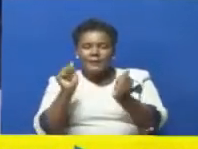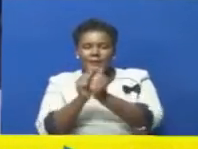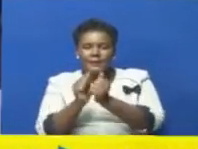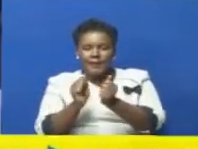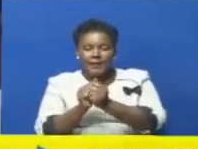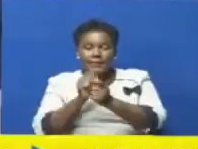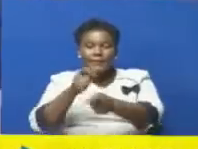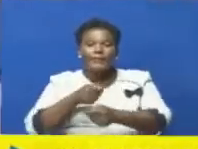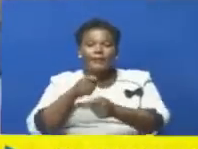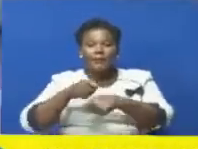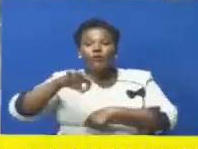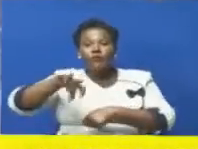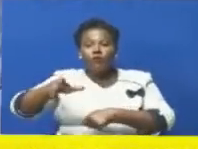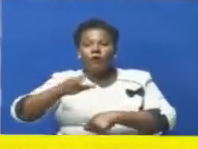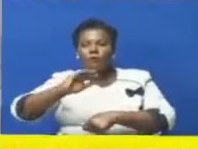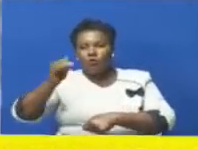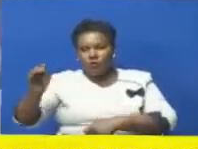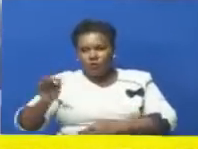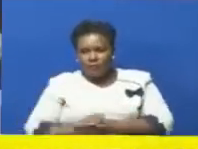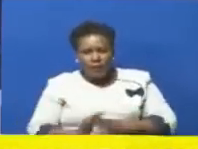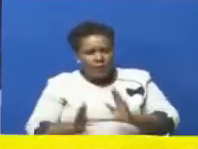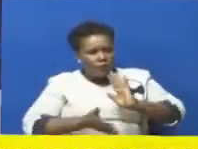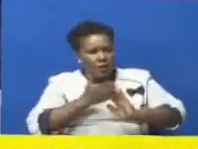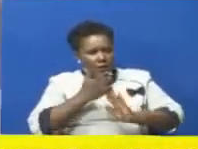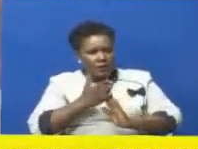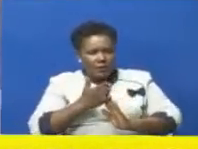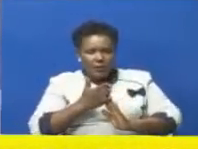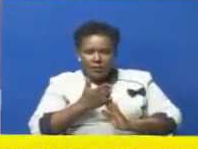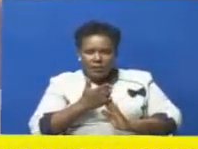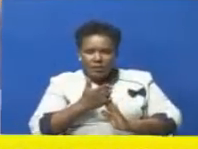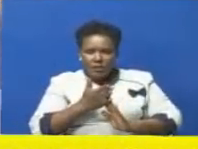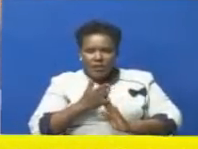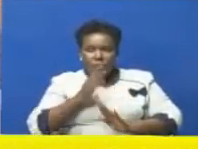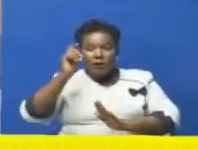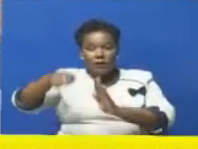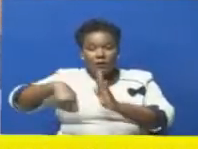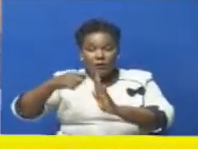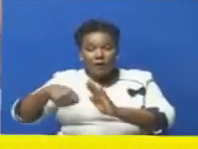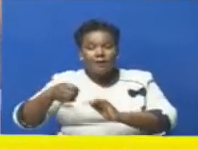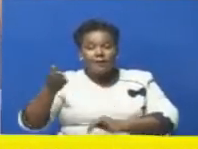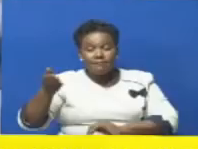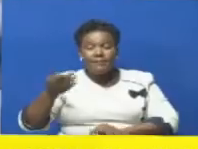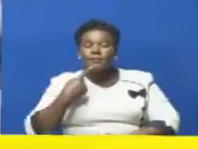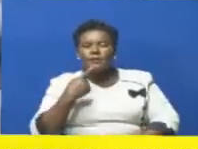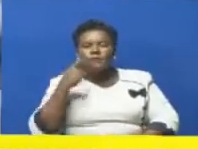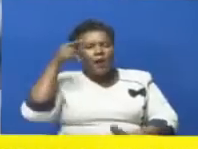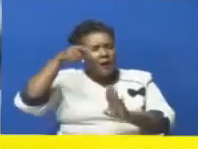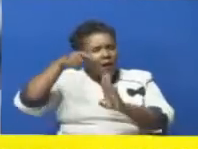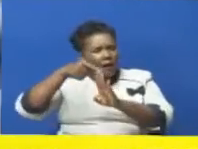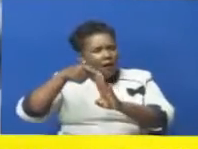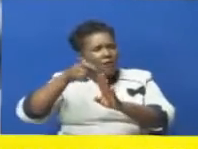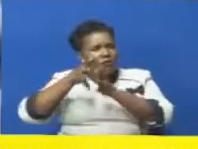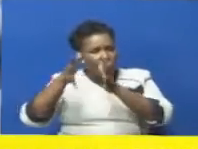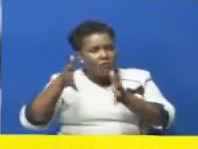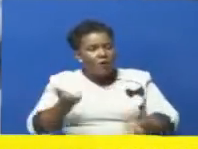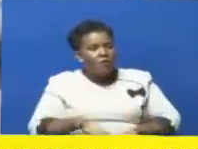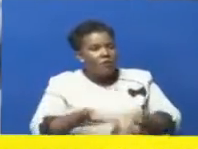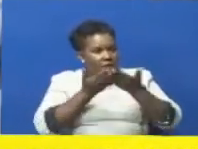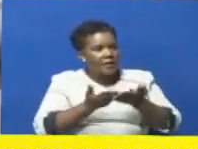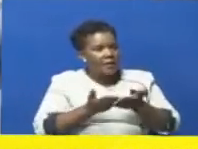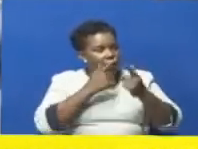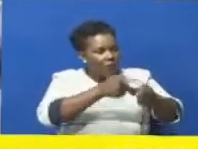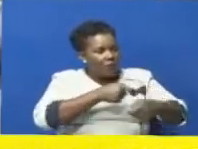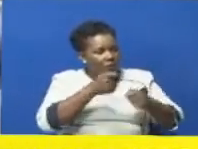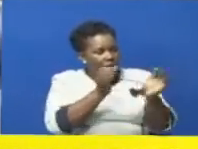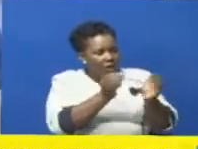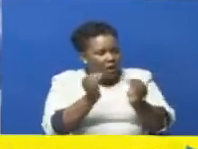mkoani Morogoro. Mwanzilishi wa karakana hiyo, mhandisi Peter Chisawilo, amesema lengo ni kumsaidia mkulima mdogo